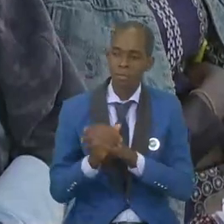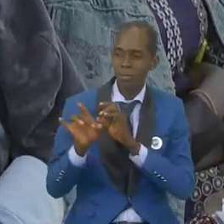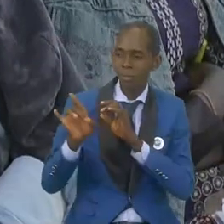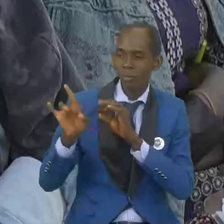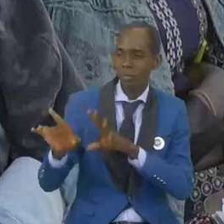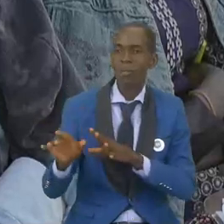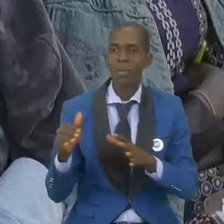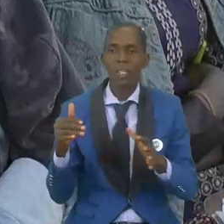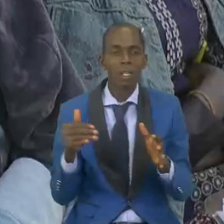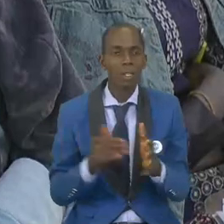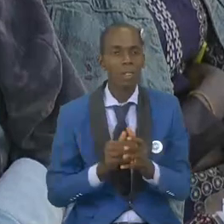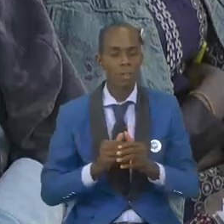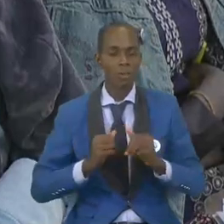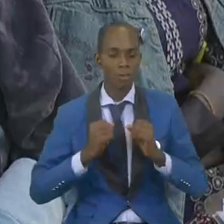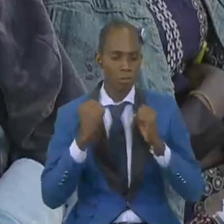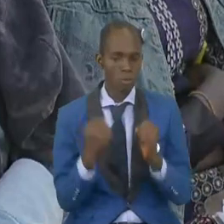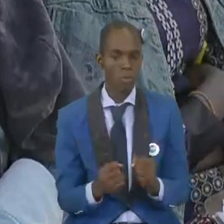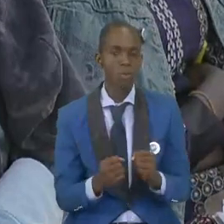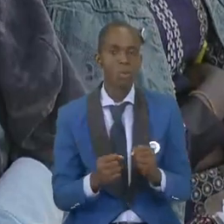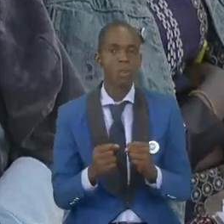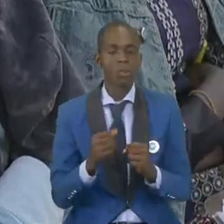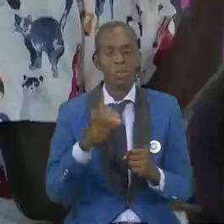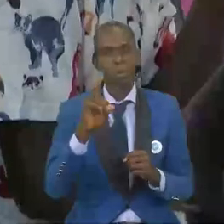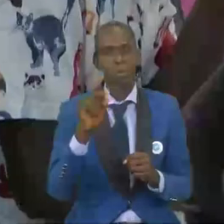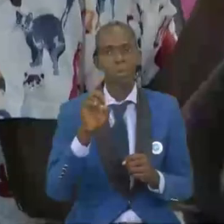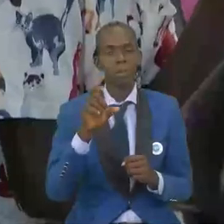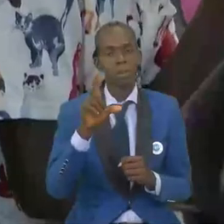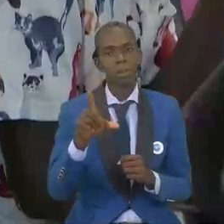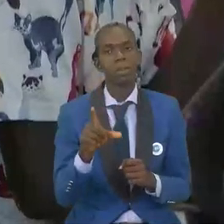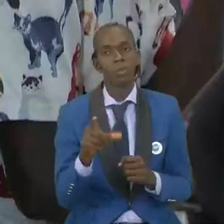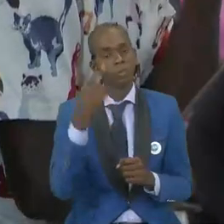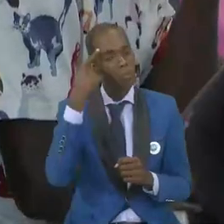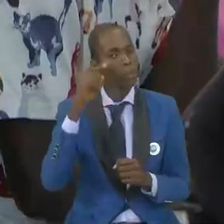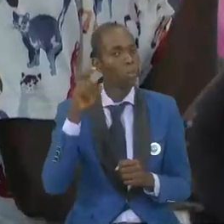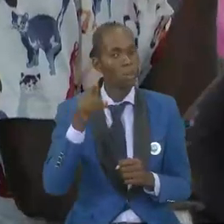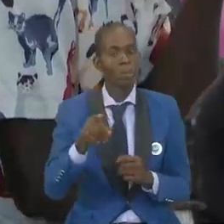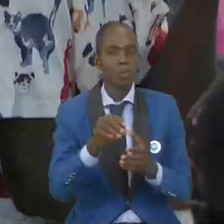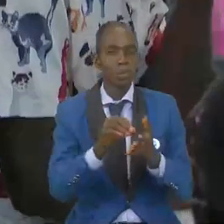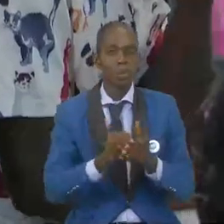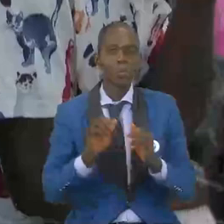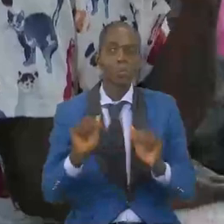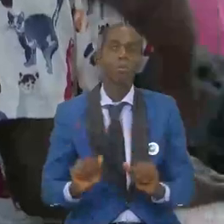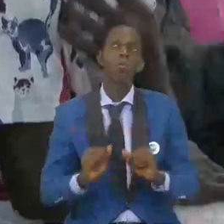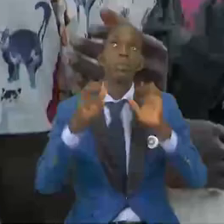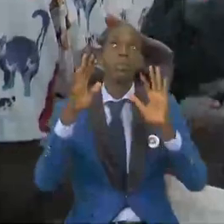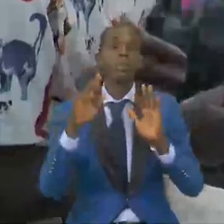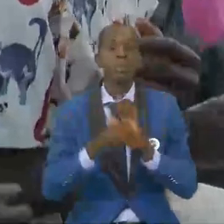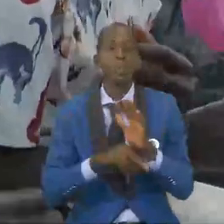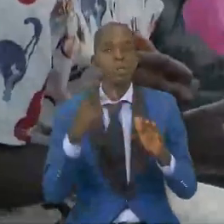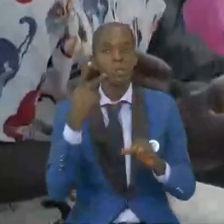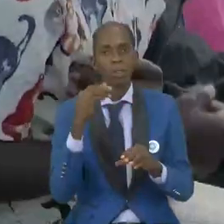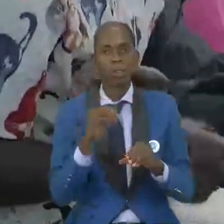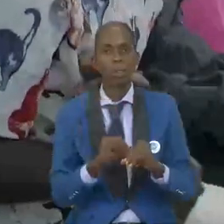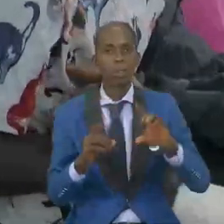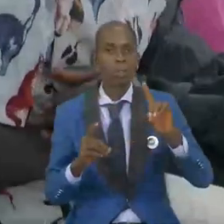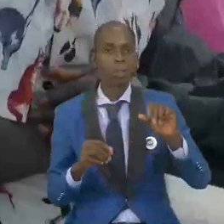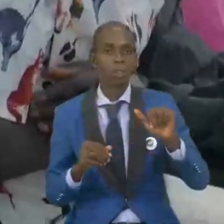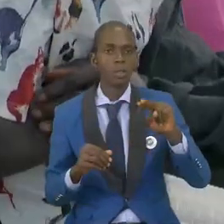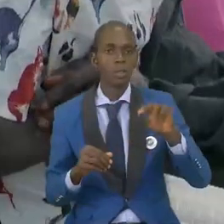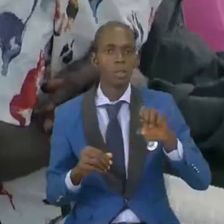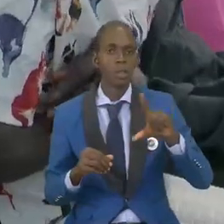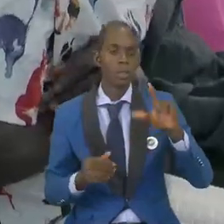pourquoi ils avaient la haine contre la ferme dévotion de Daniel. À cause de sa dévotion.